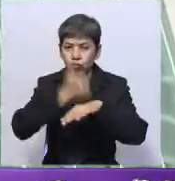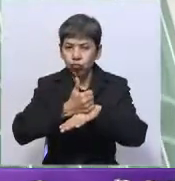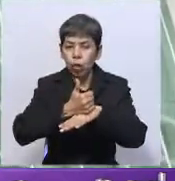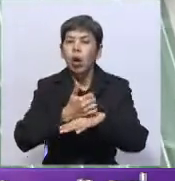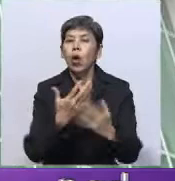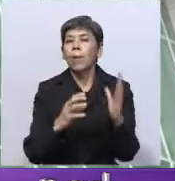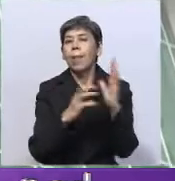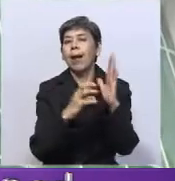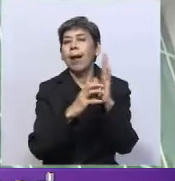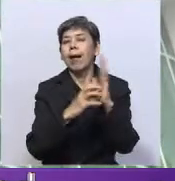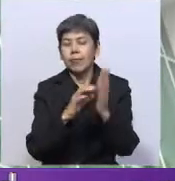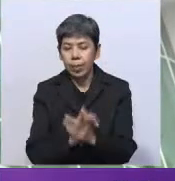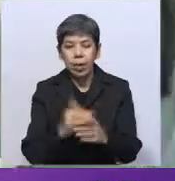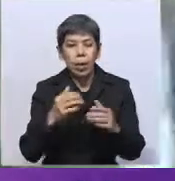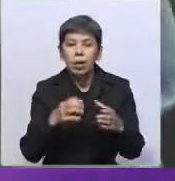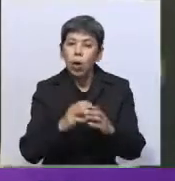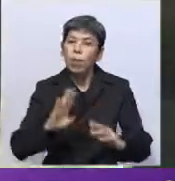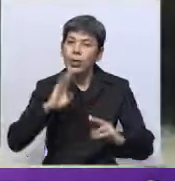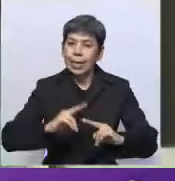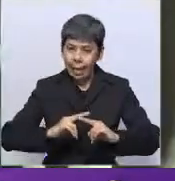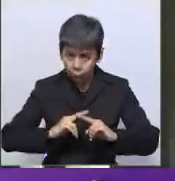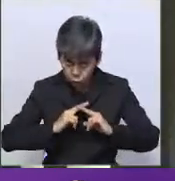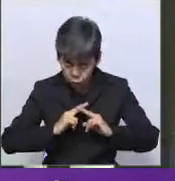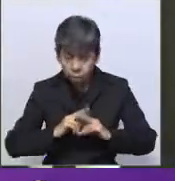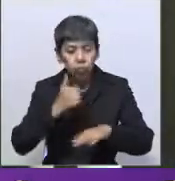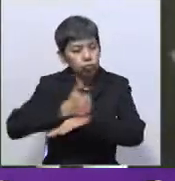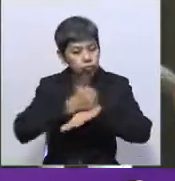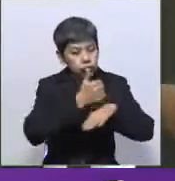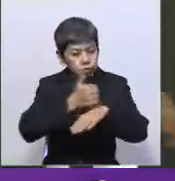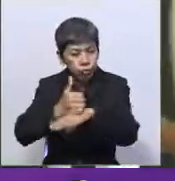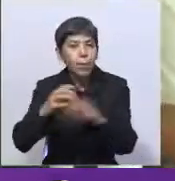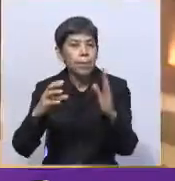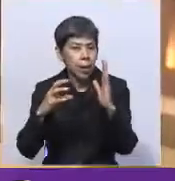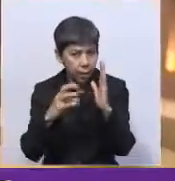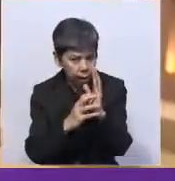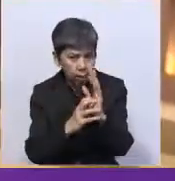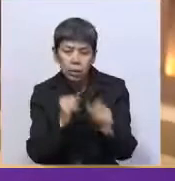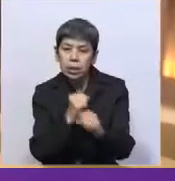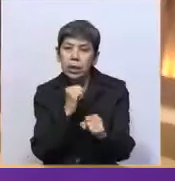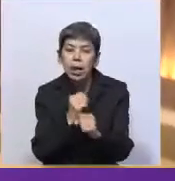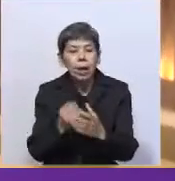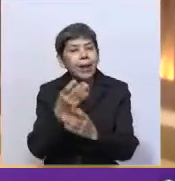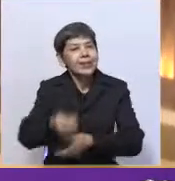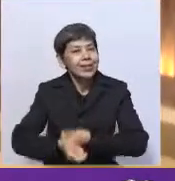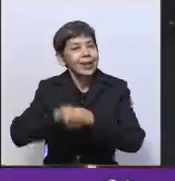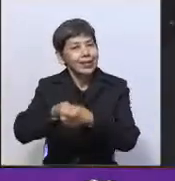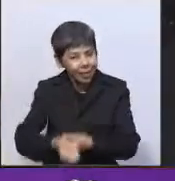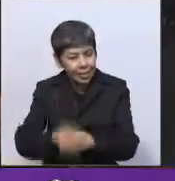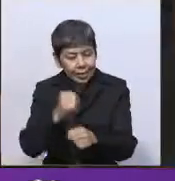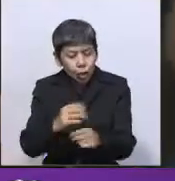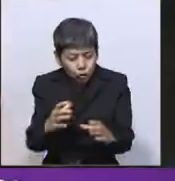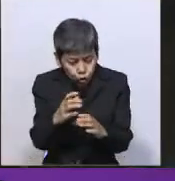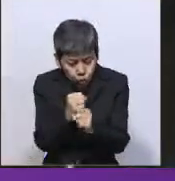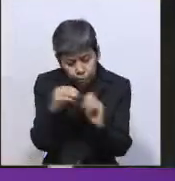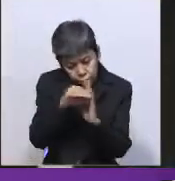จังหวัดภาคกลางผู้แทนภาคเอกชนผู้บริหารท้องถิ่นจังหวัดภาคกลางและผู้แทนเกษตรกรเพื่อสรุป